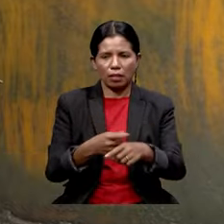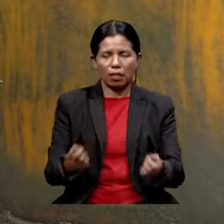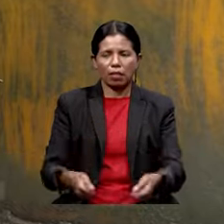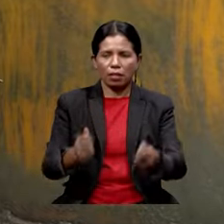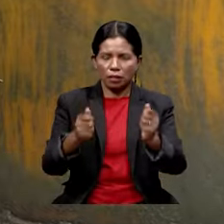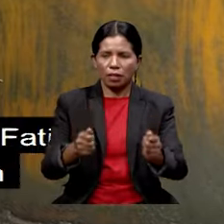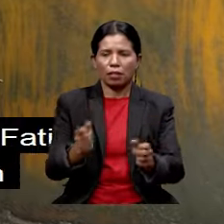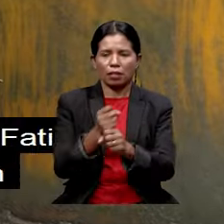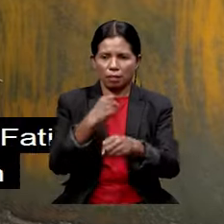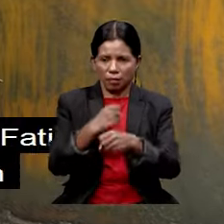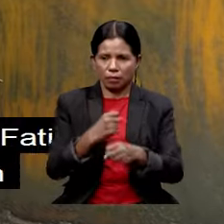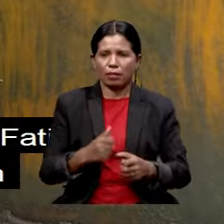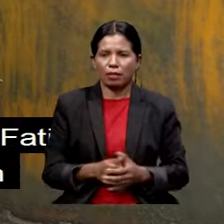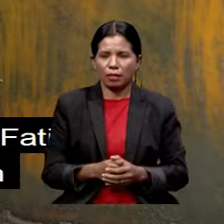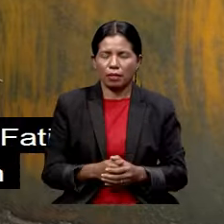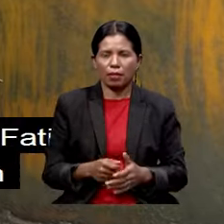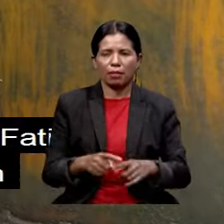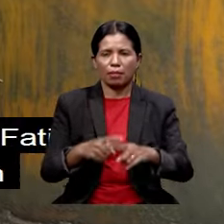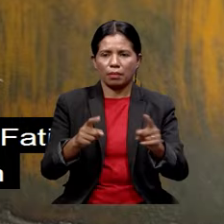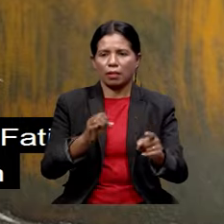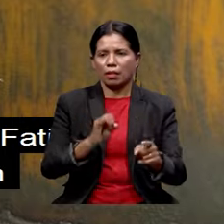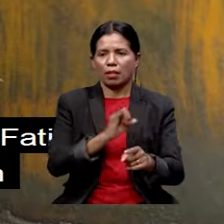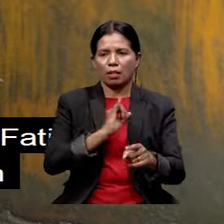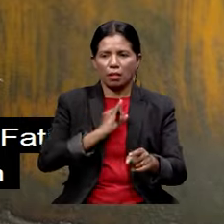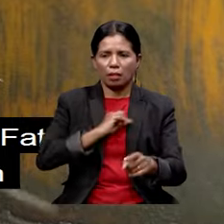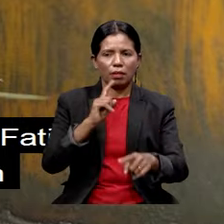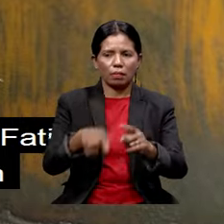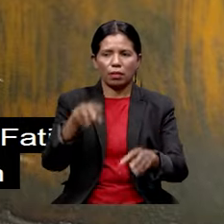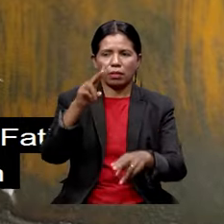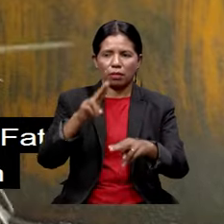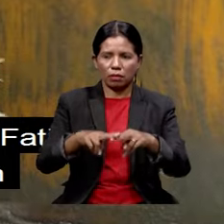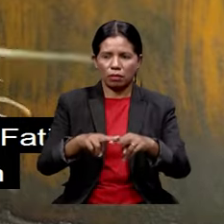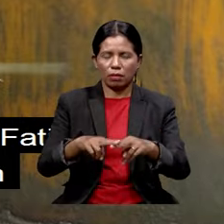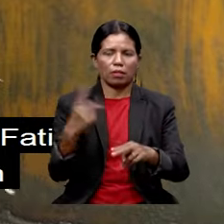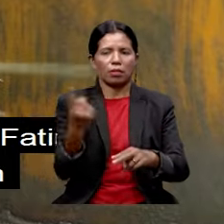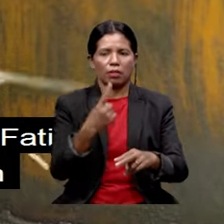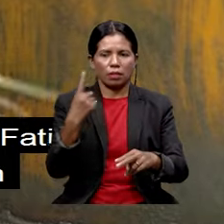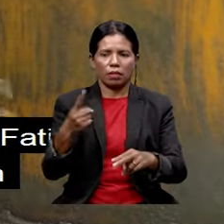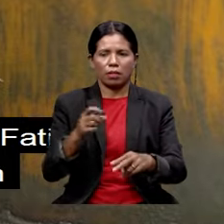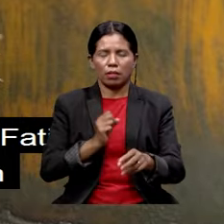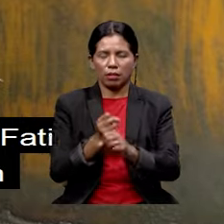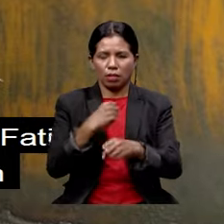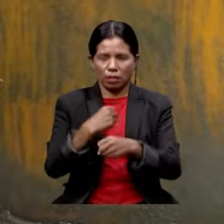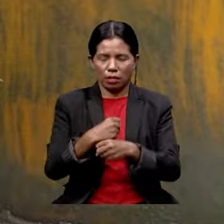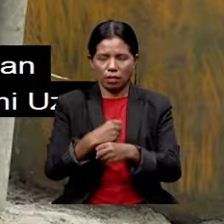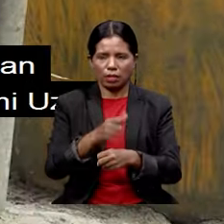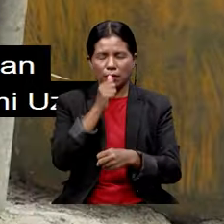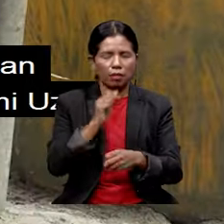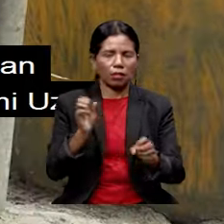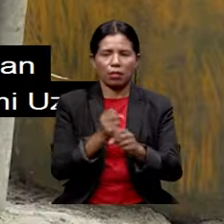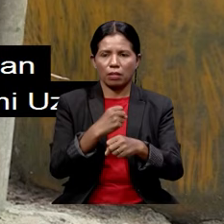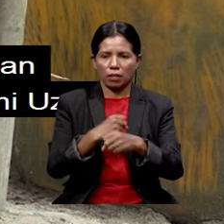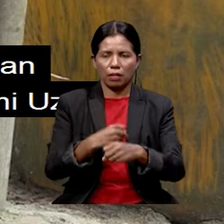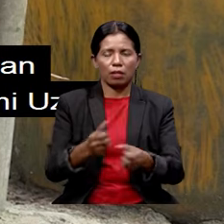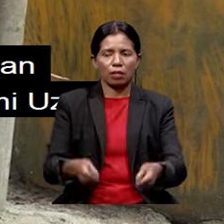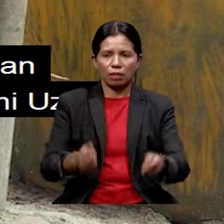ukani ho i pa fakana fitana i rere ni tahane ia fit fai afana koni miri a fit fai in fai